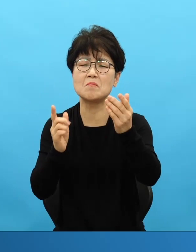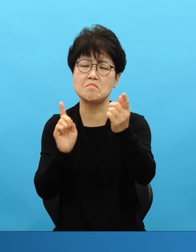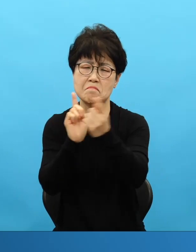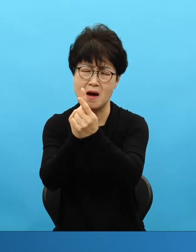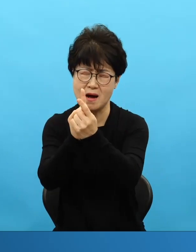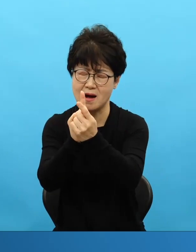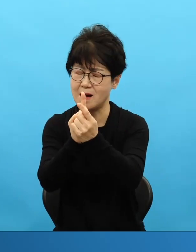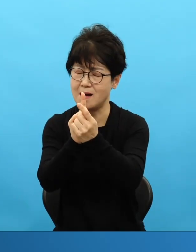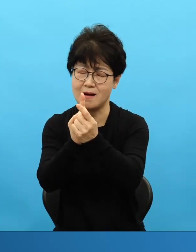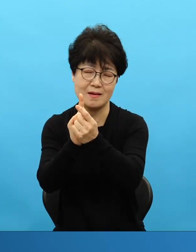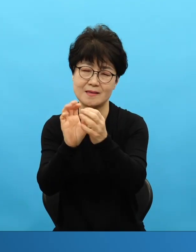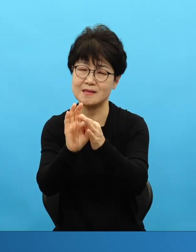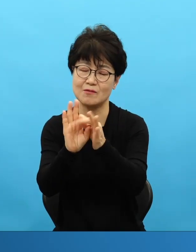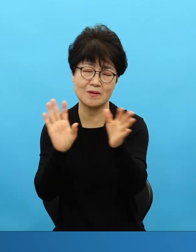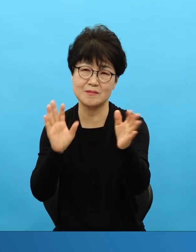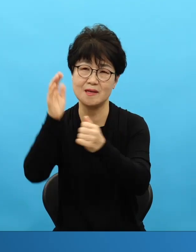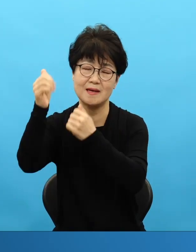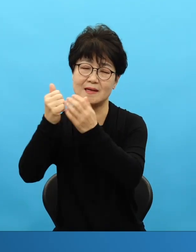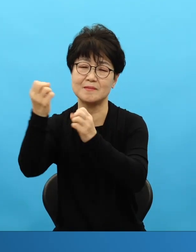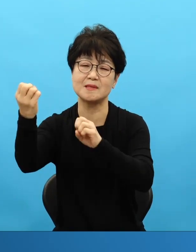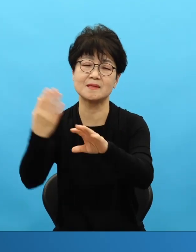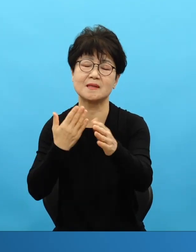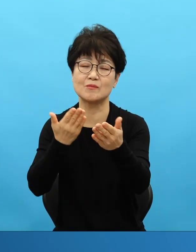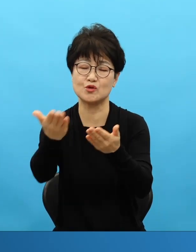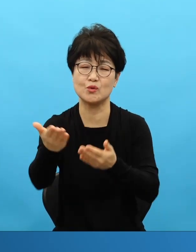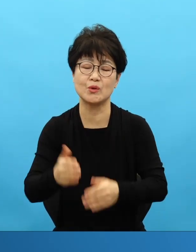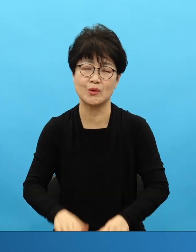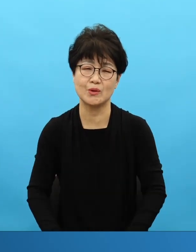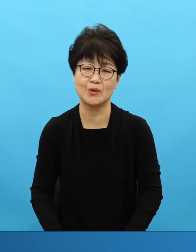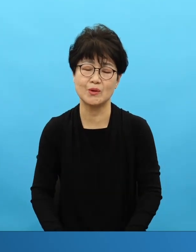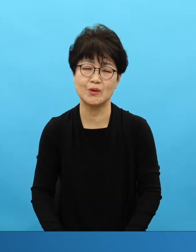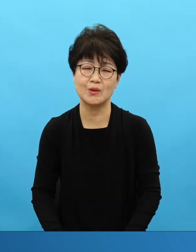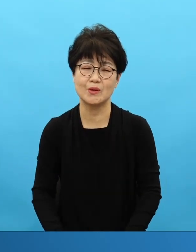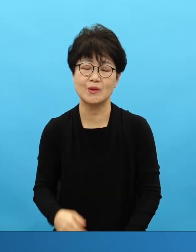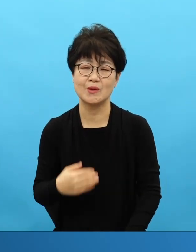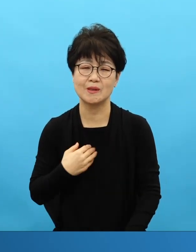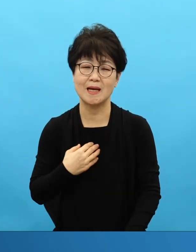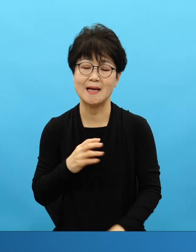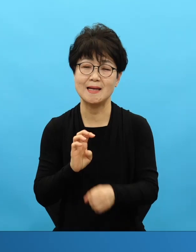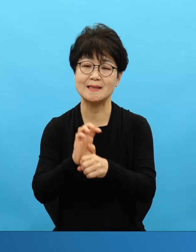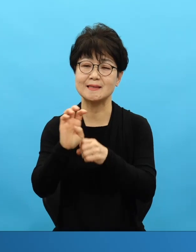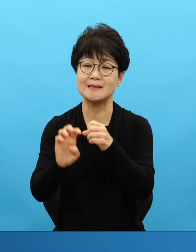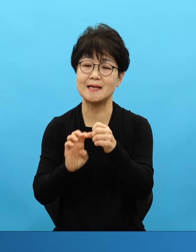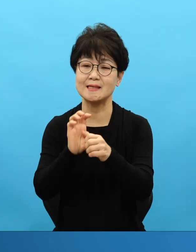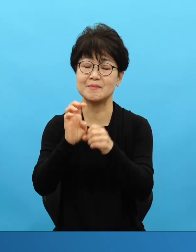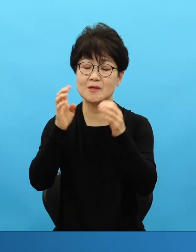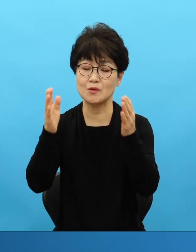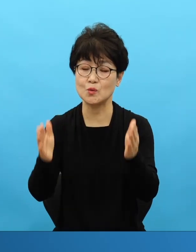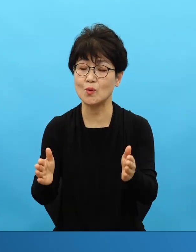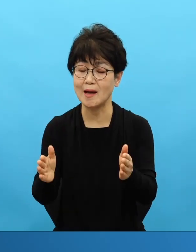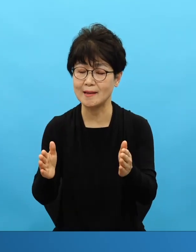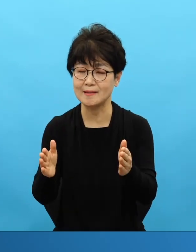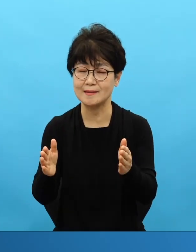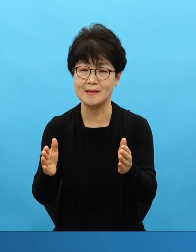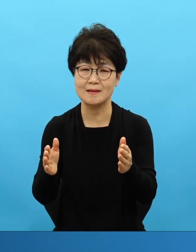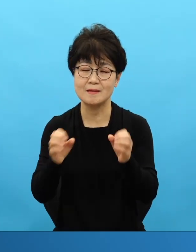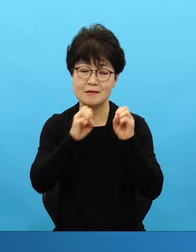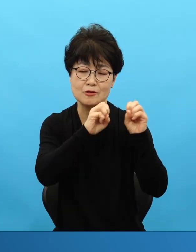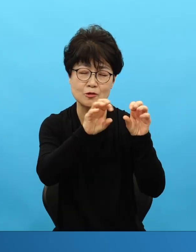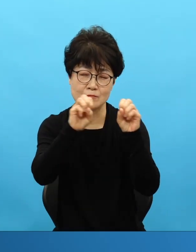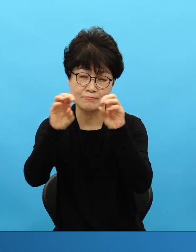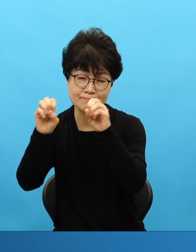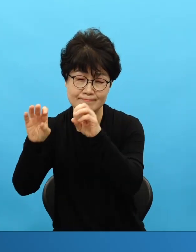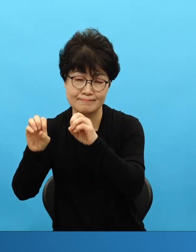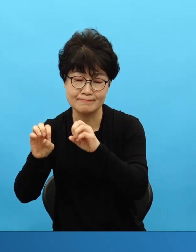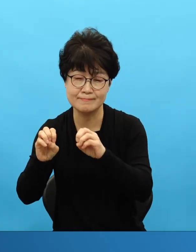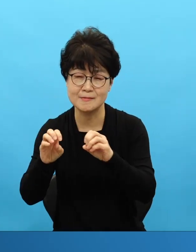with. 제가 그 40년 전도하는데요. 안팎으로 굉장히 공격 많이 받았거든요.